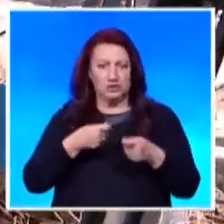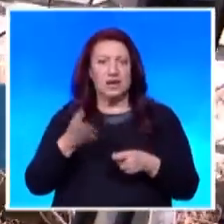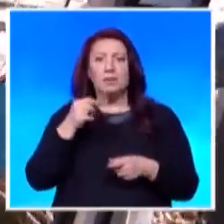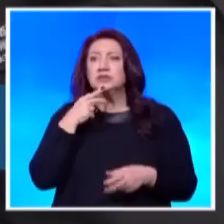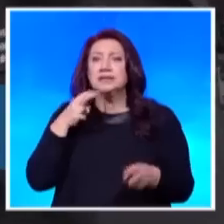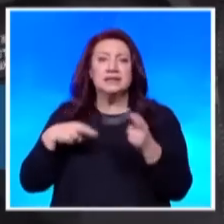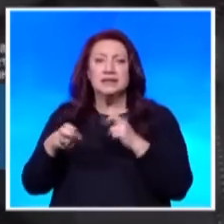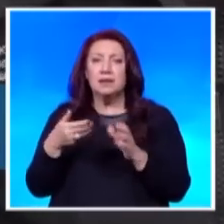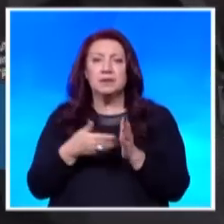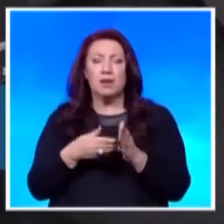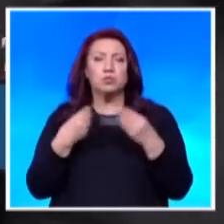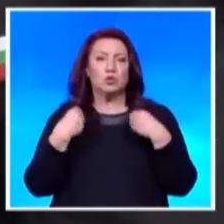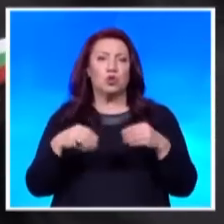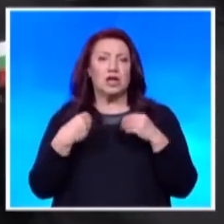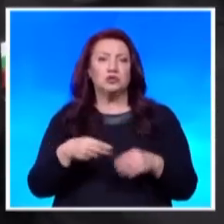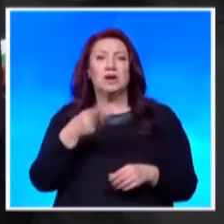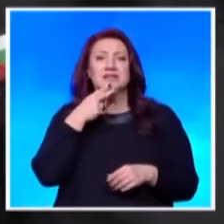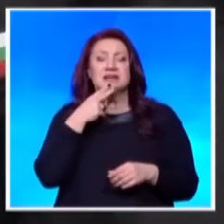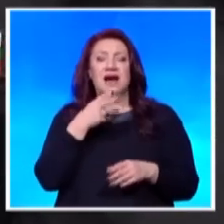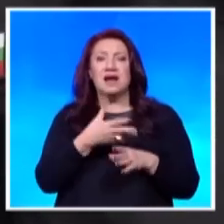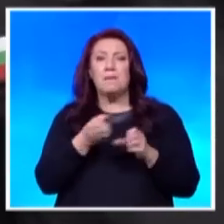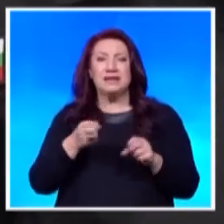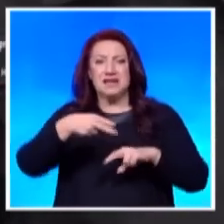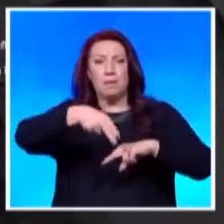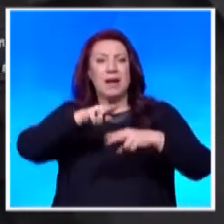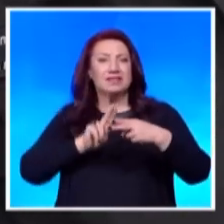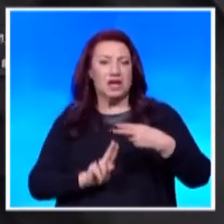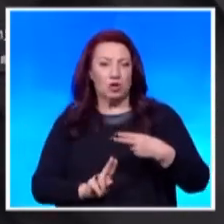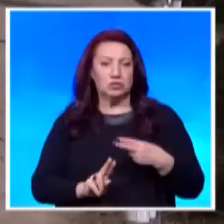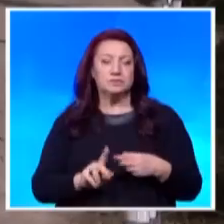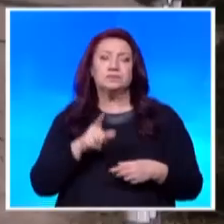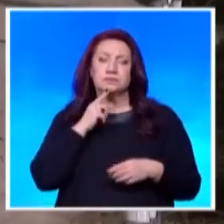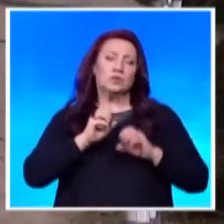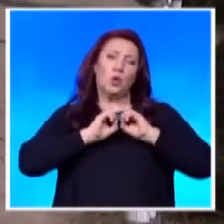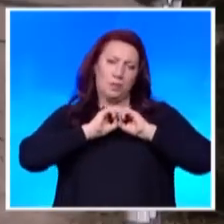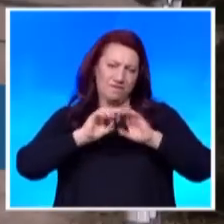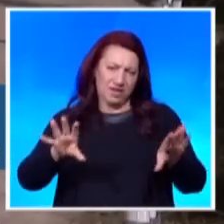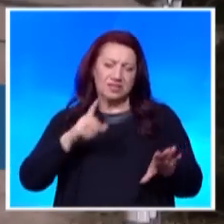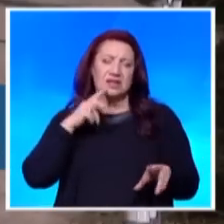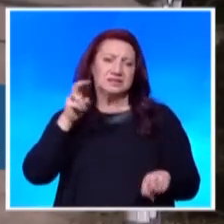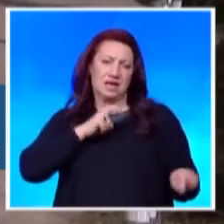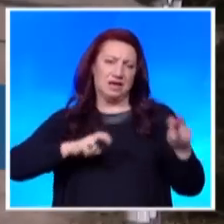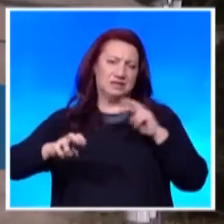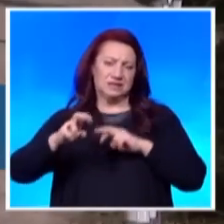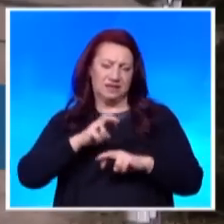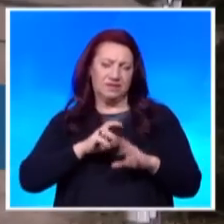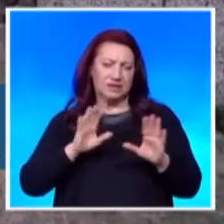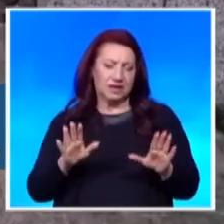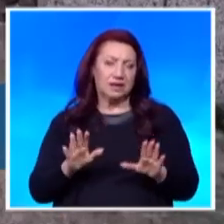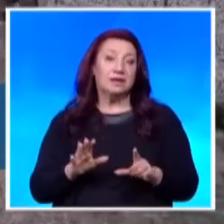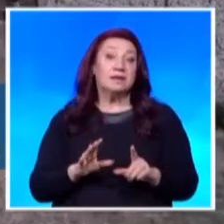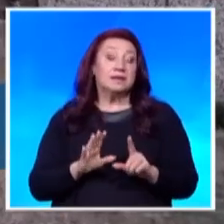бандерол. Постановено е 72-часовото му задържане и обявен за издирване. Обвинението е много аргументирано. Между прочим,